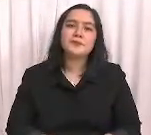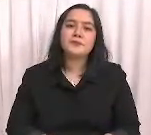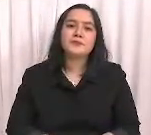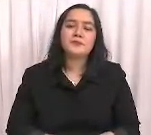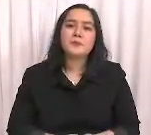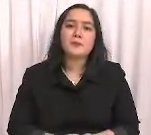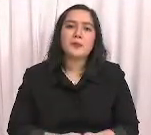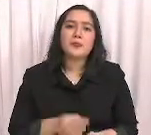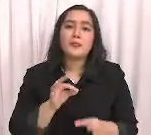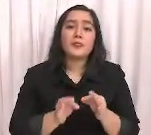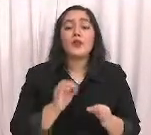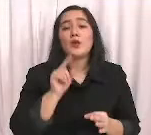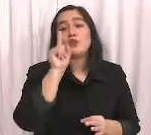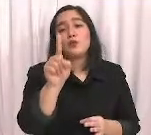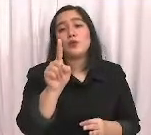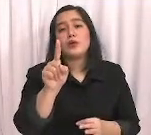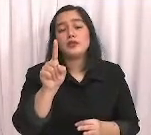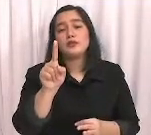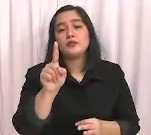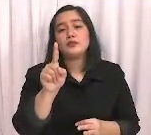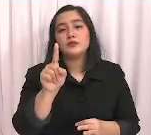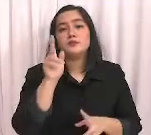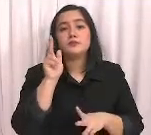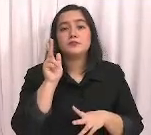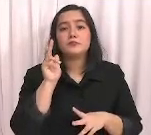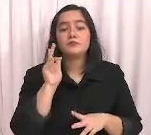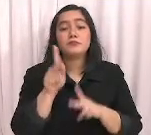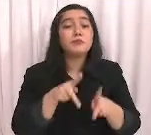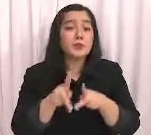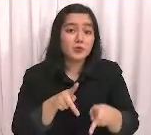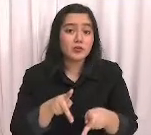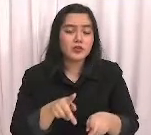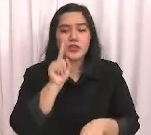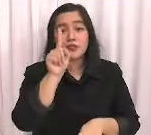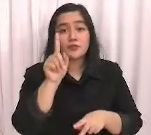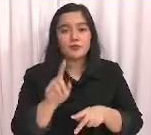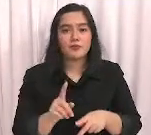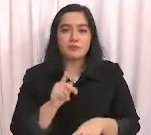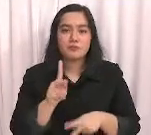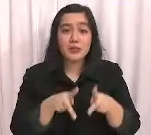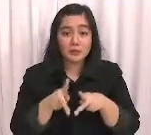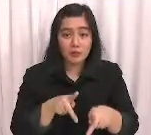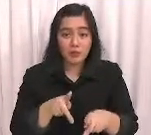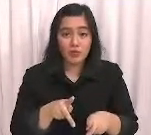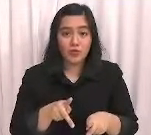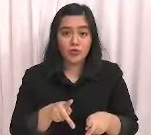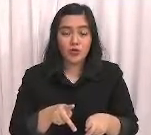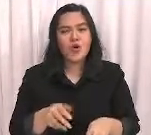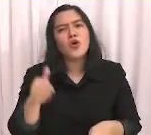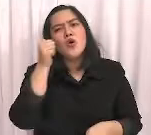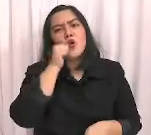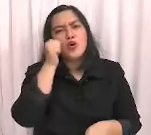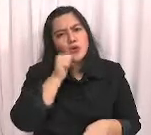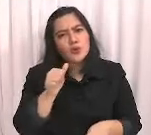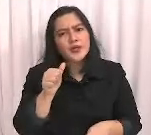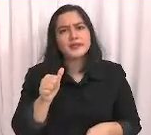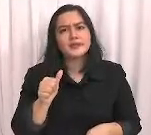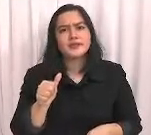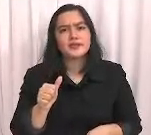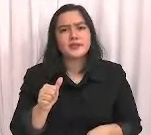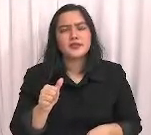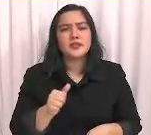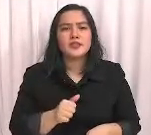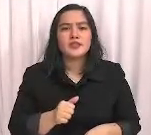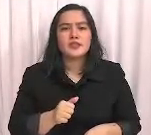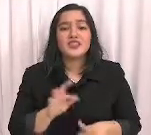nakakatanggap at nakakakita ng kasinungalingan, you see, lahat, sa tingin niya, lahat ng tao ay sinungaling na. Yeah.